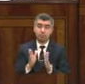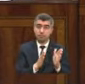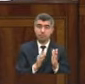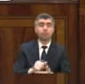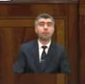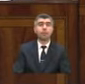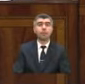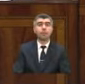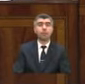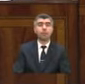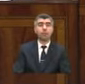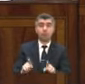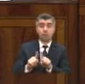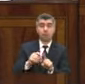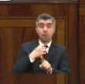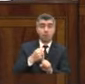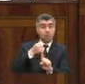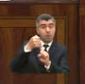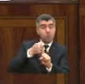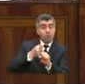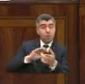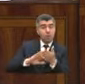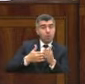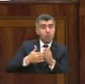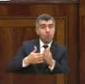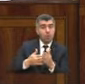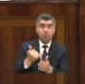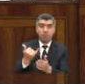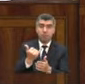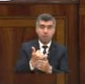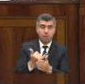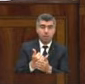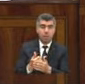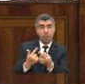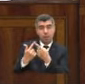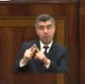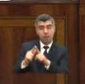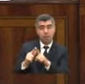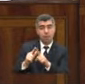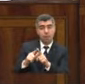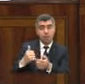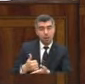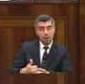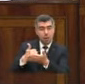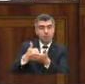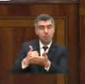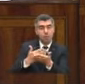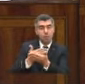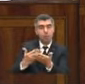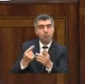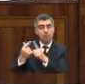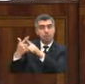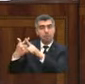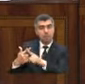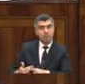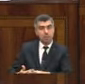سيد الرئيس جاء بواحد المجموعة من الإصلاحات الهيكلية اللي باش يمكن نمولوا هذه المشاريع المجتمعية، راه